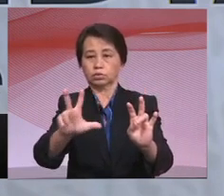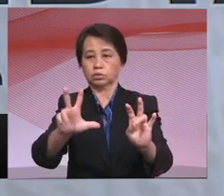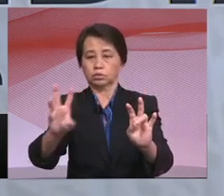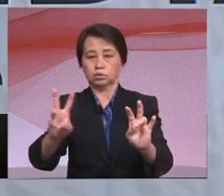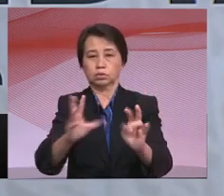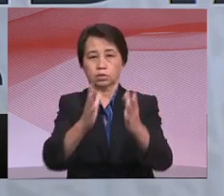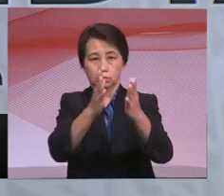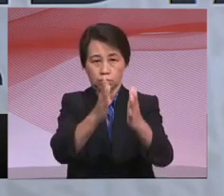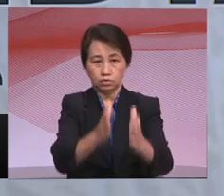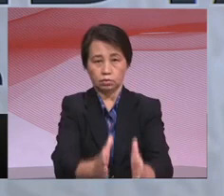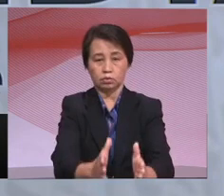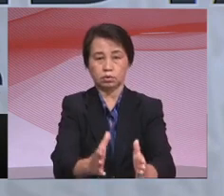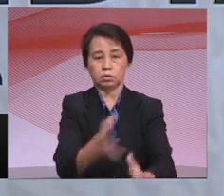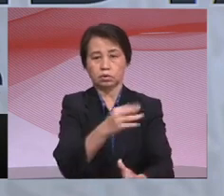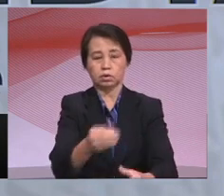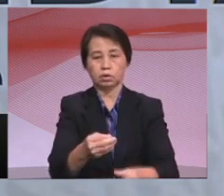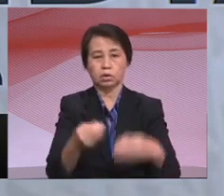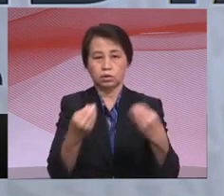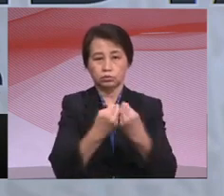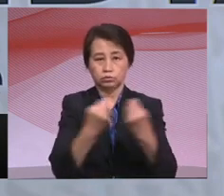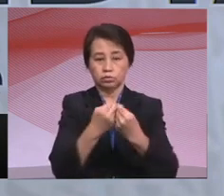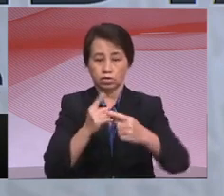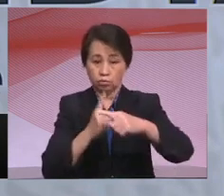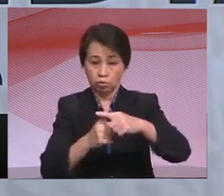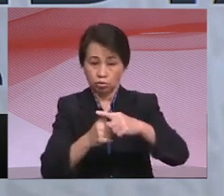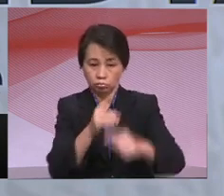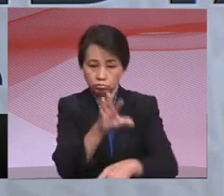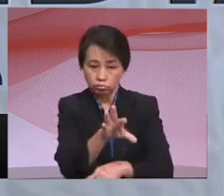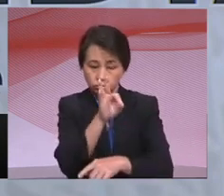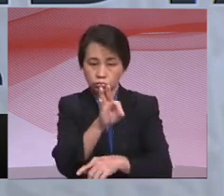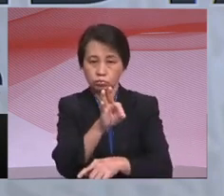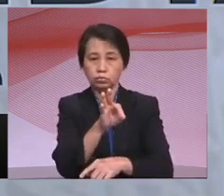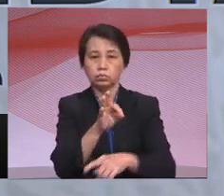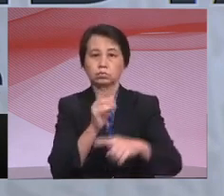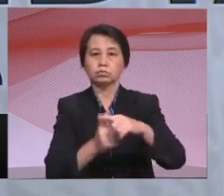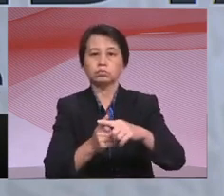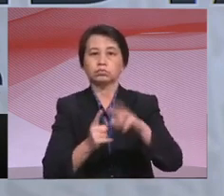72,736 individu dan jumlah kes positif yang dikesan adalah